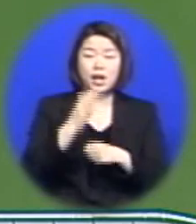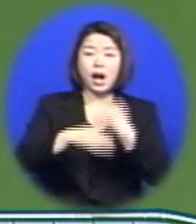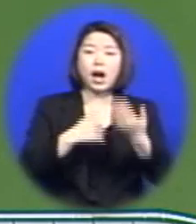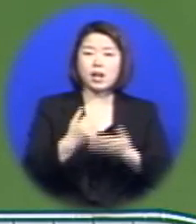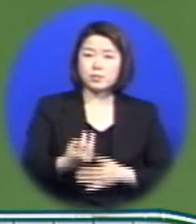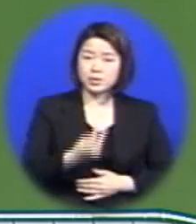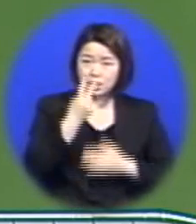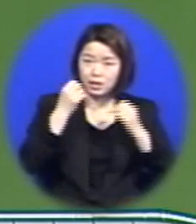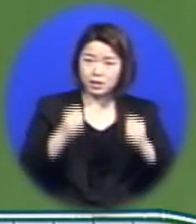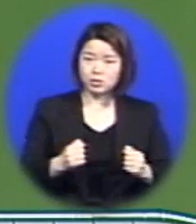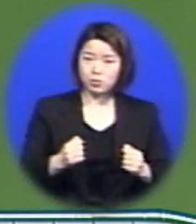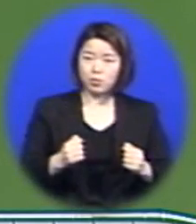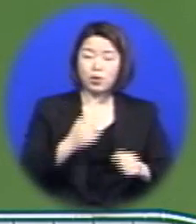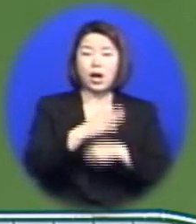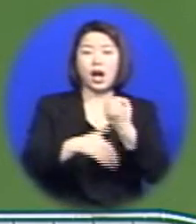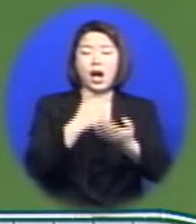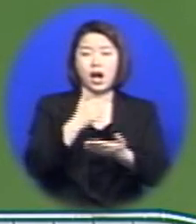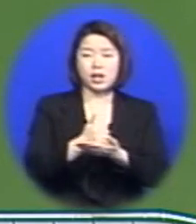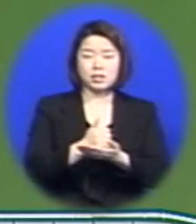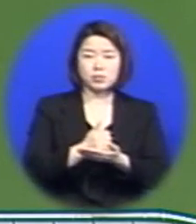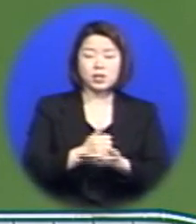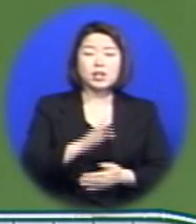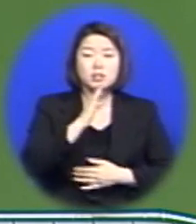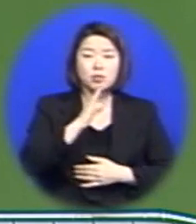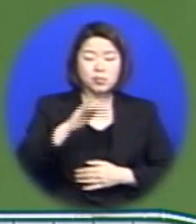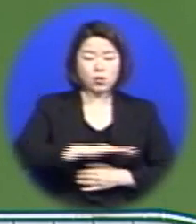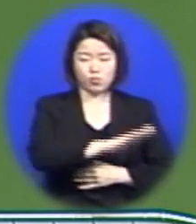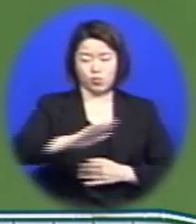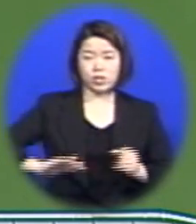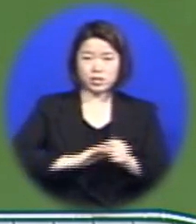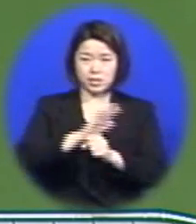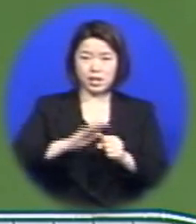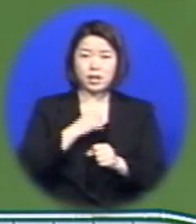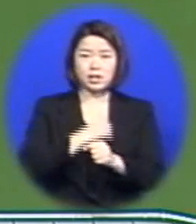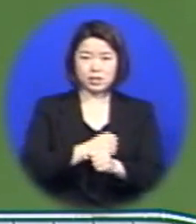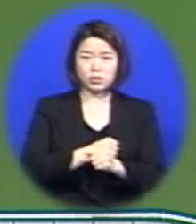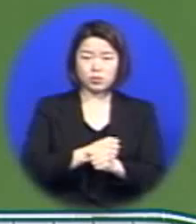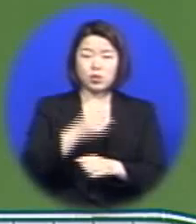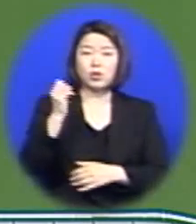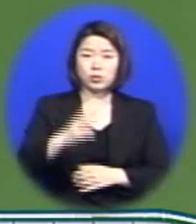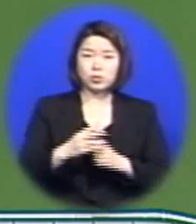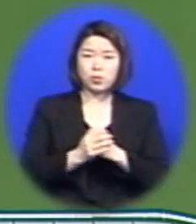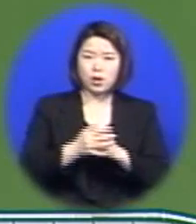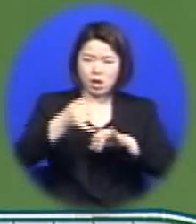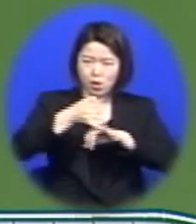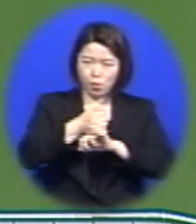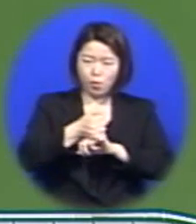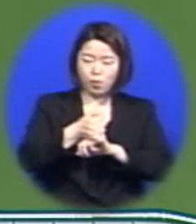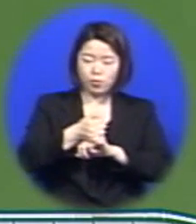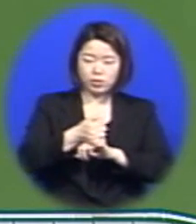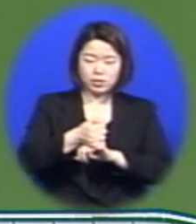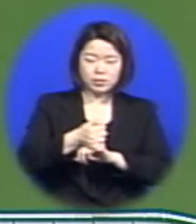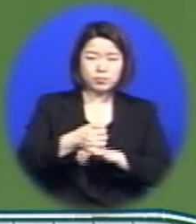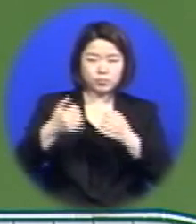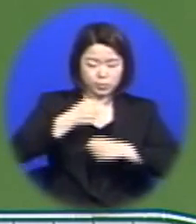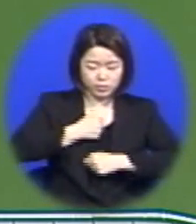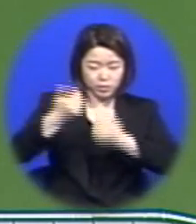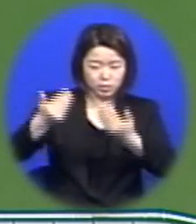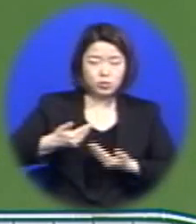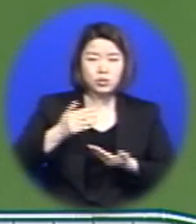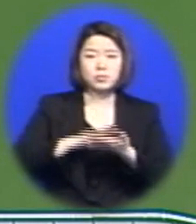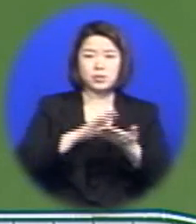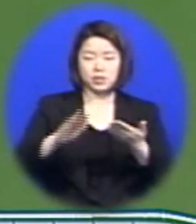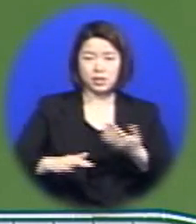살아계시고 하나님은 정말 우리를 사랑하시고 아멘 그리고 반드시 약속을 지키시는 거